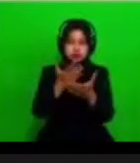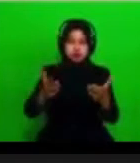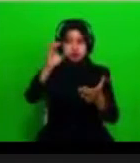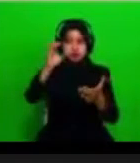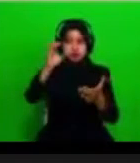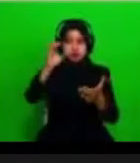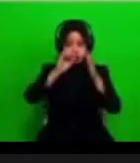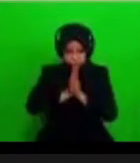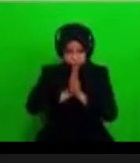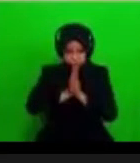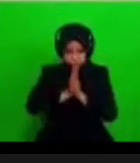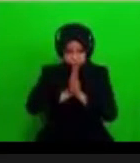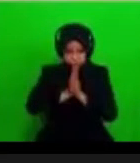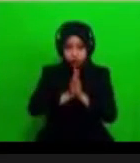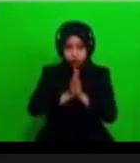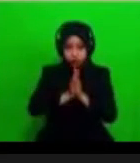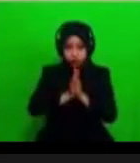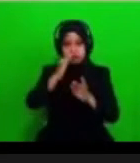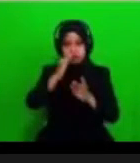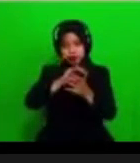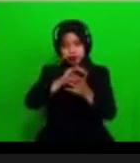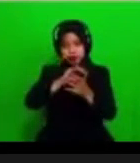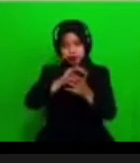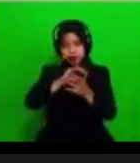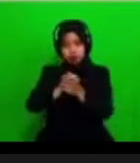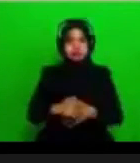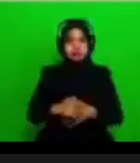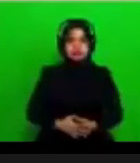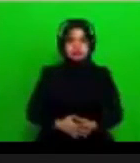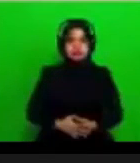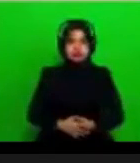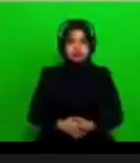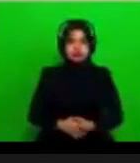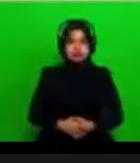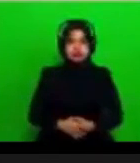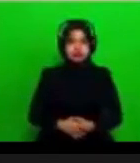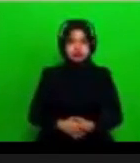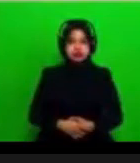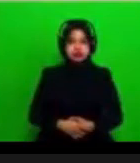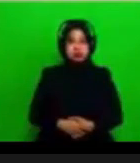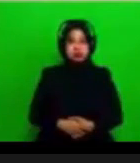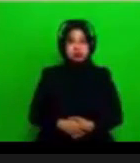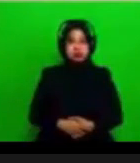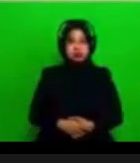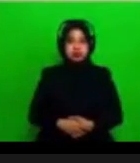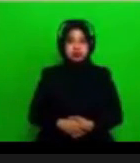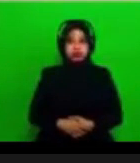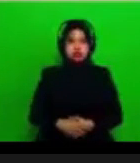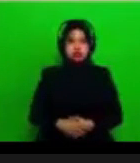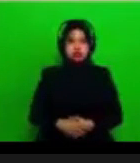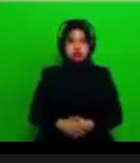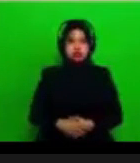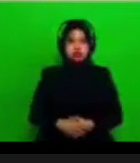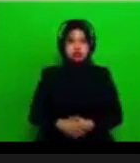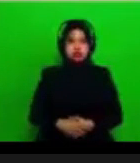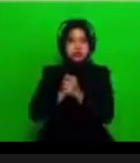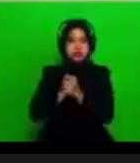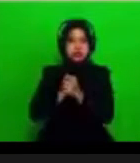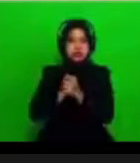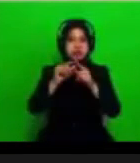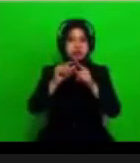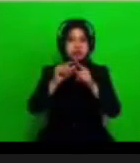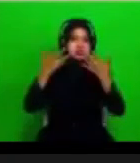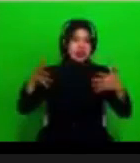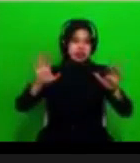Om Swastiastu, Namo Buddhaya, salam kebajikan, rahayu, salam. Dan tentunya salam